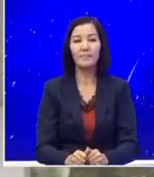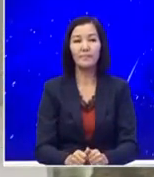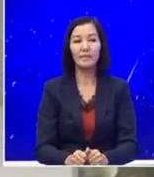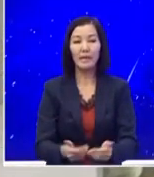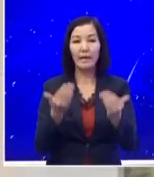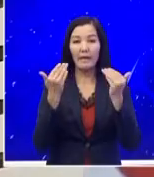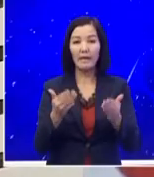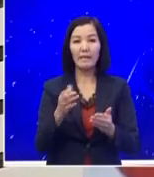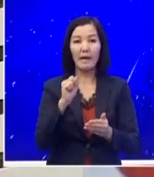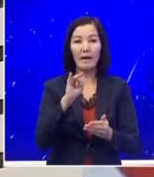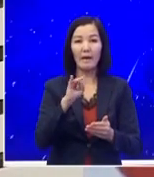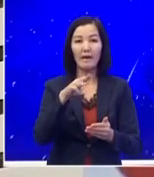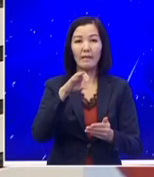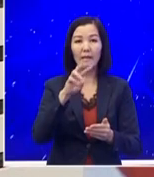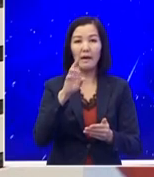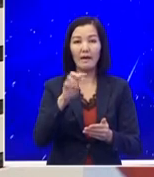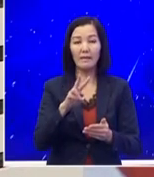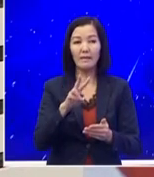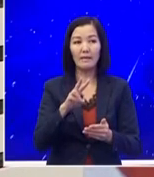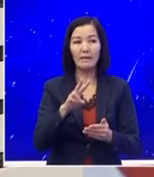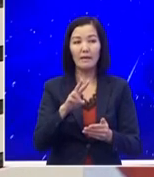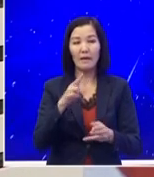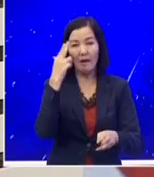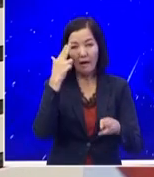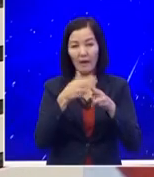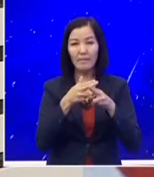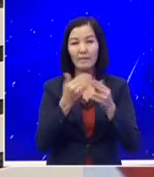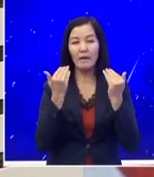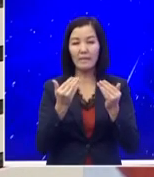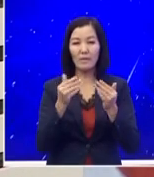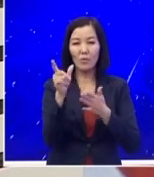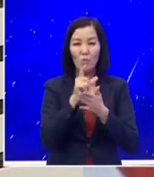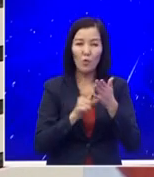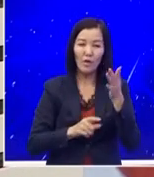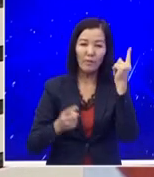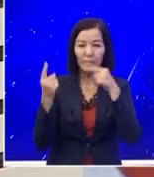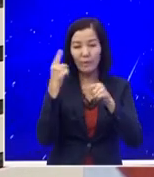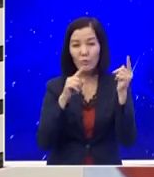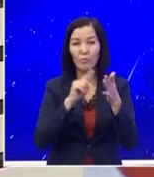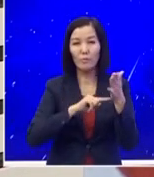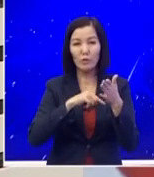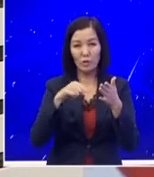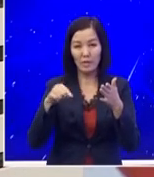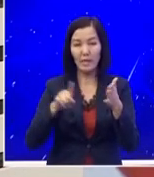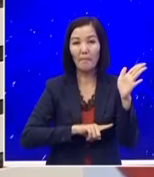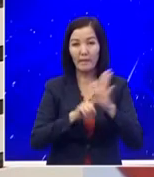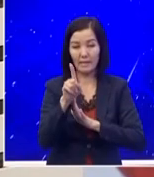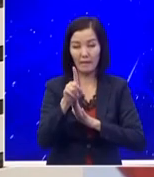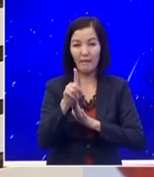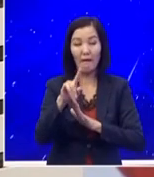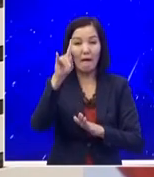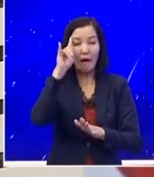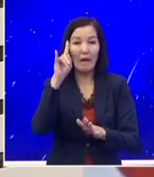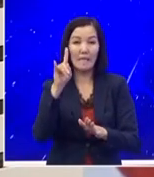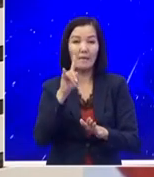Енді Айтақын ағамыз поэзияға да олжа салып жүр кейінгі жылдары. Өлеңдері мынау